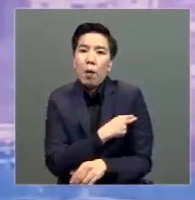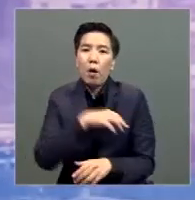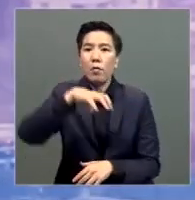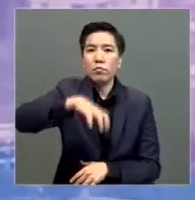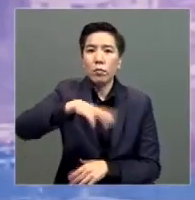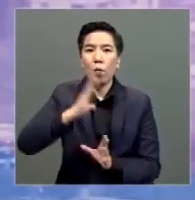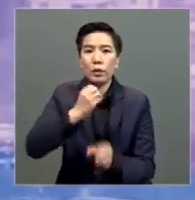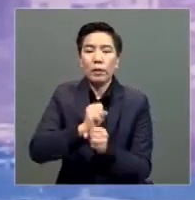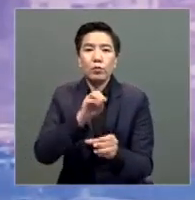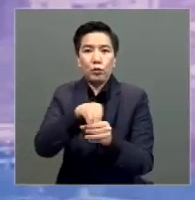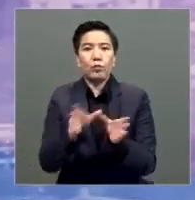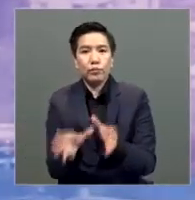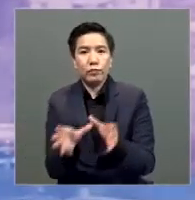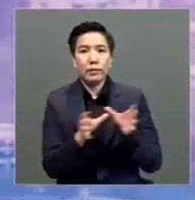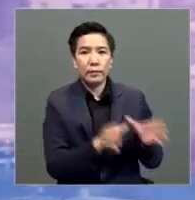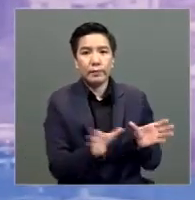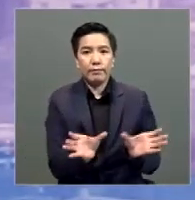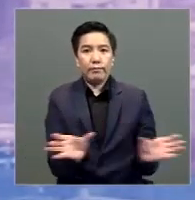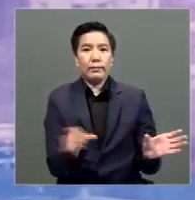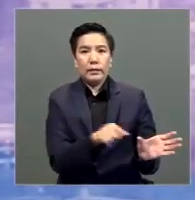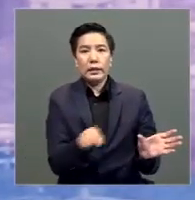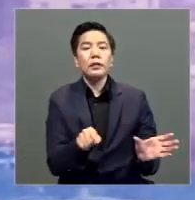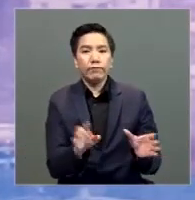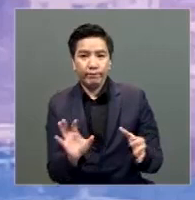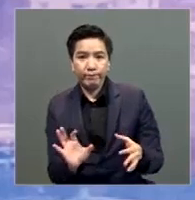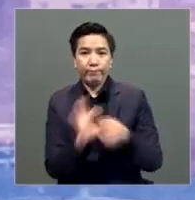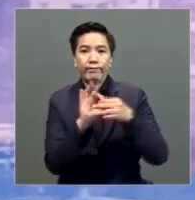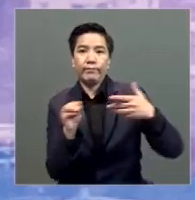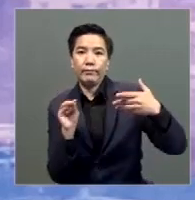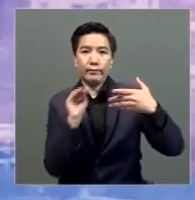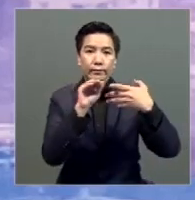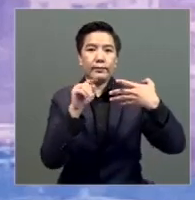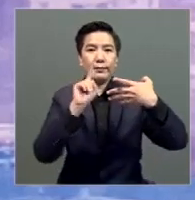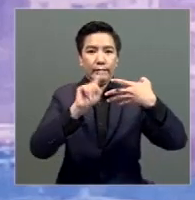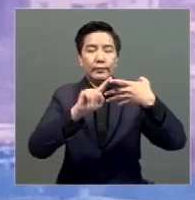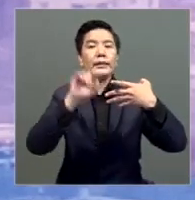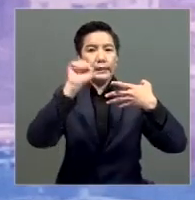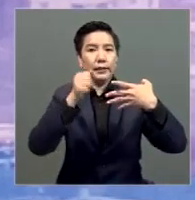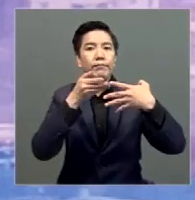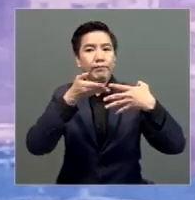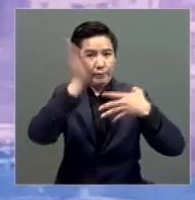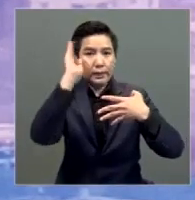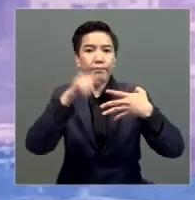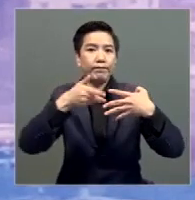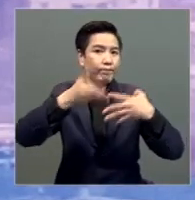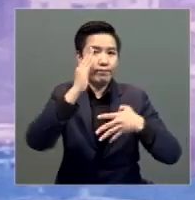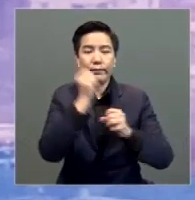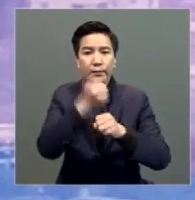าบาลอีกฝ่ายหนึ่งที่เข้าข้อยกเว้นเป็นการทั่วไป